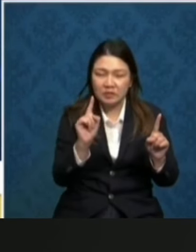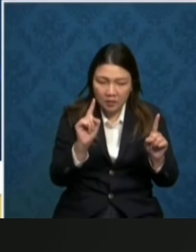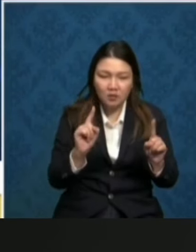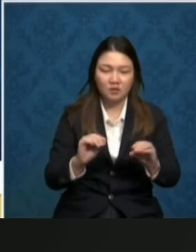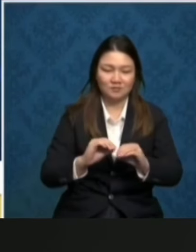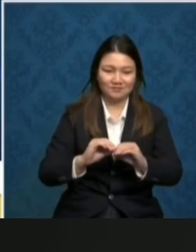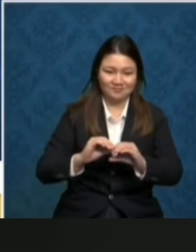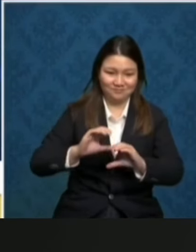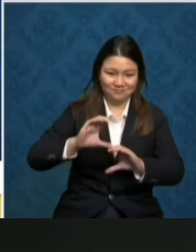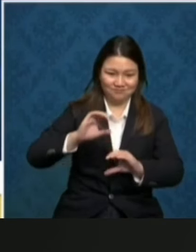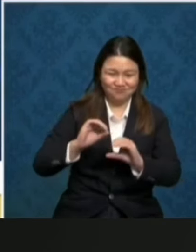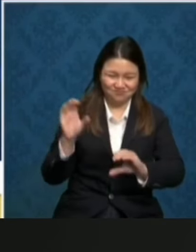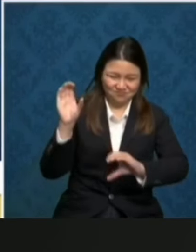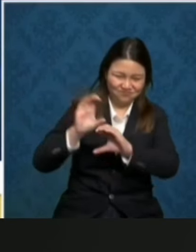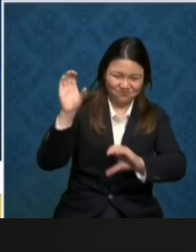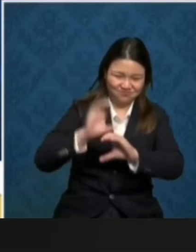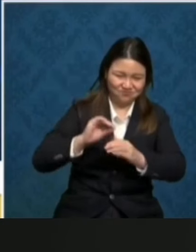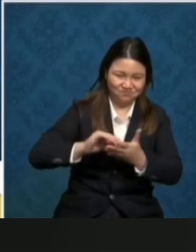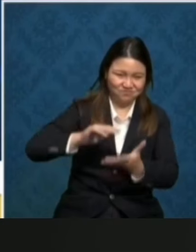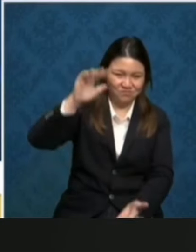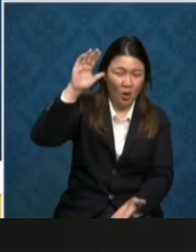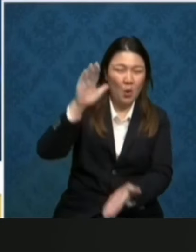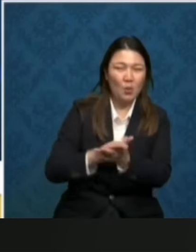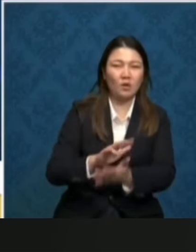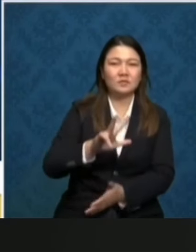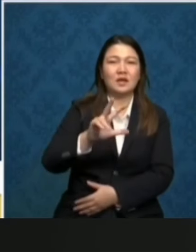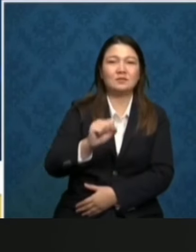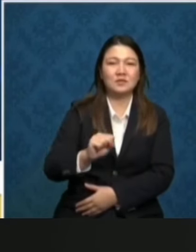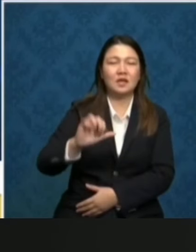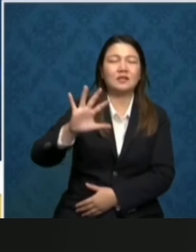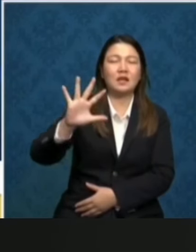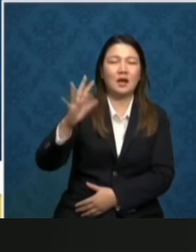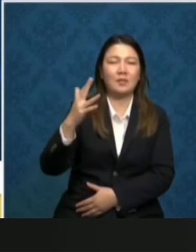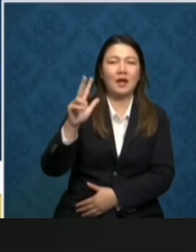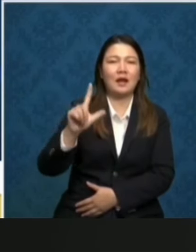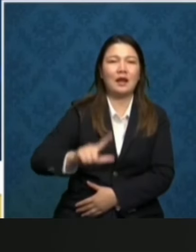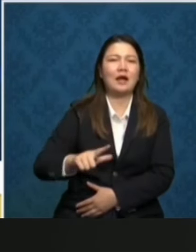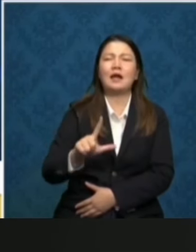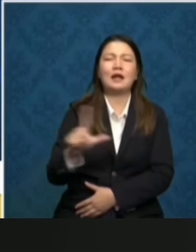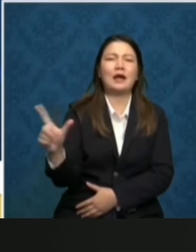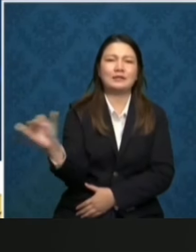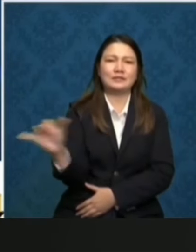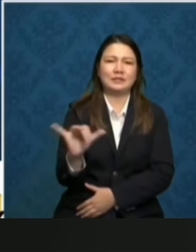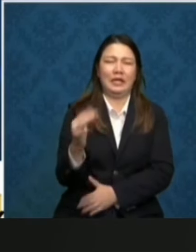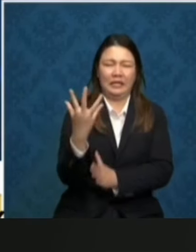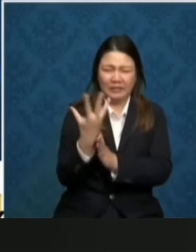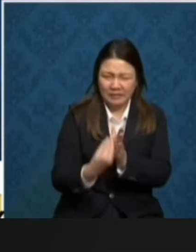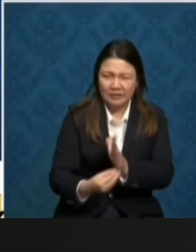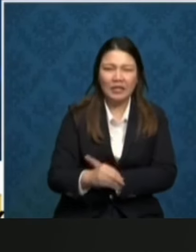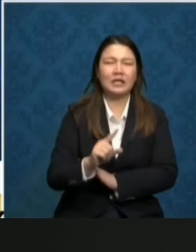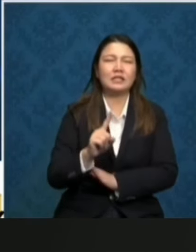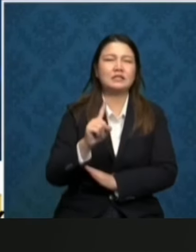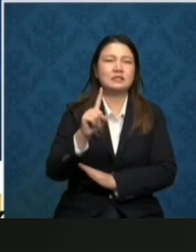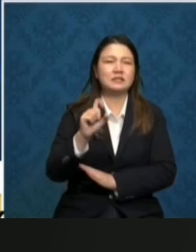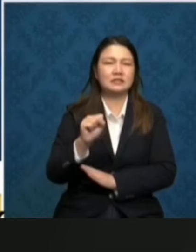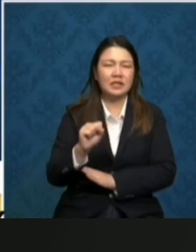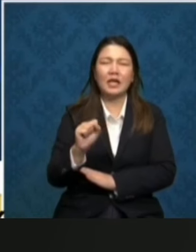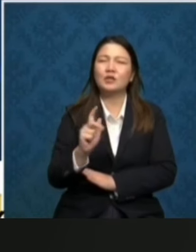บ 350,000 ล้านบาทอยู่ดียังขาดอีก 117,000 ล้านบาทเศษ